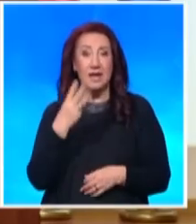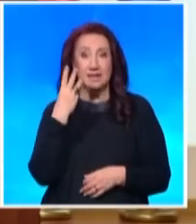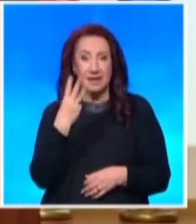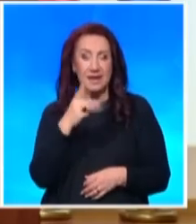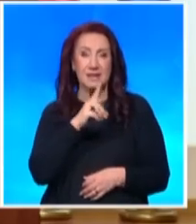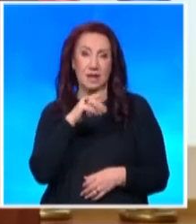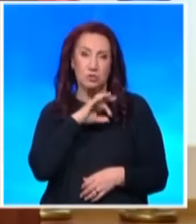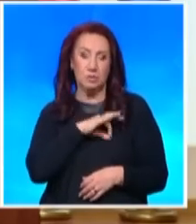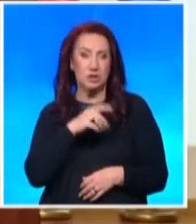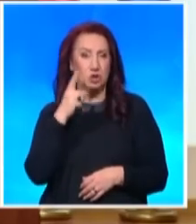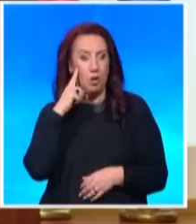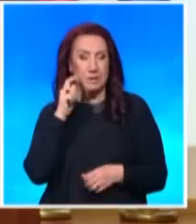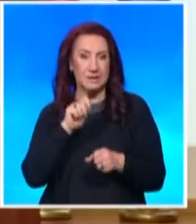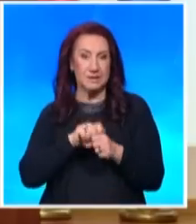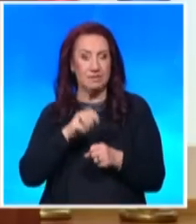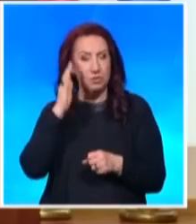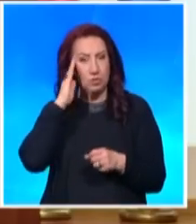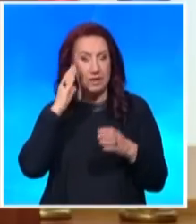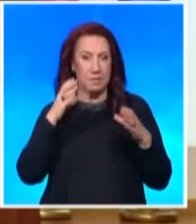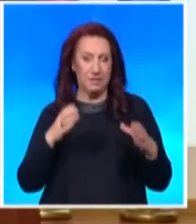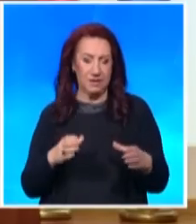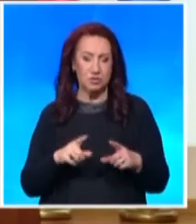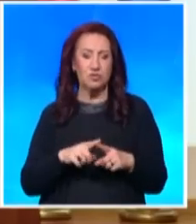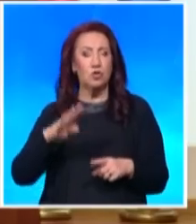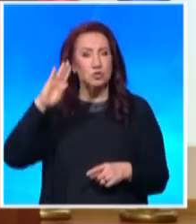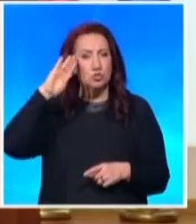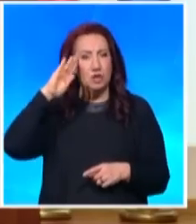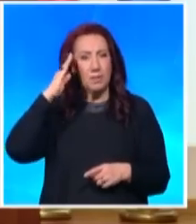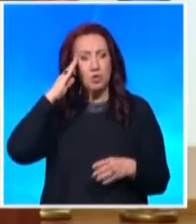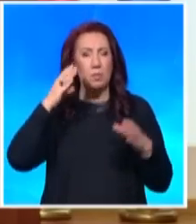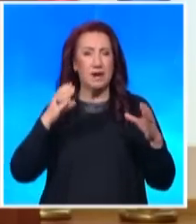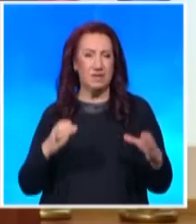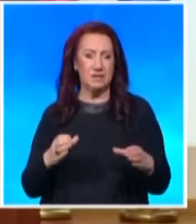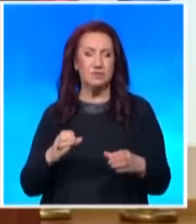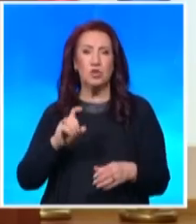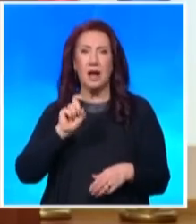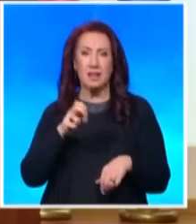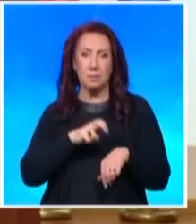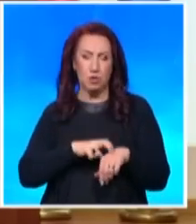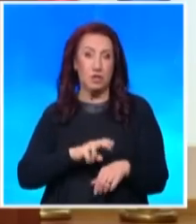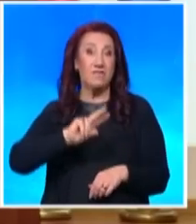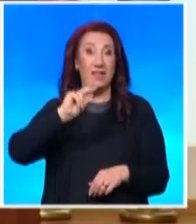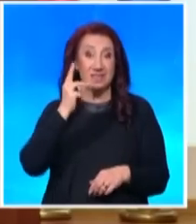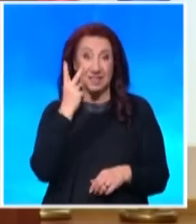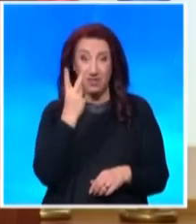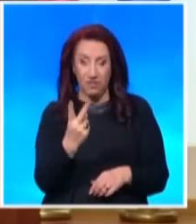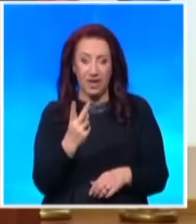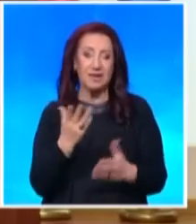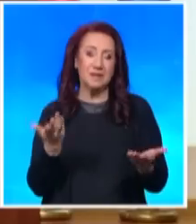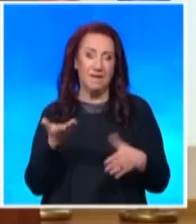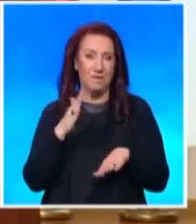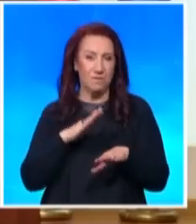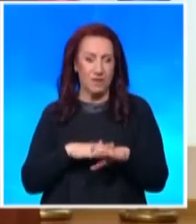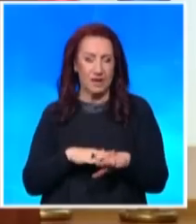на правителство, кабинетът Донев 2 вече е факт. Президентът Румен Радев поздрави и служебните министри